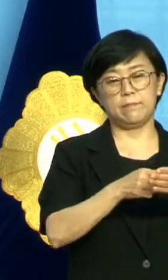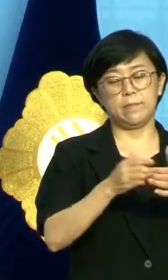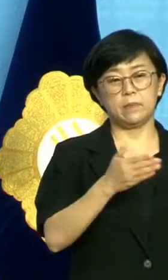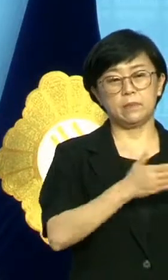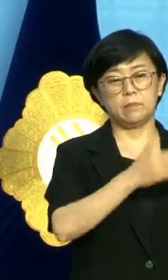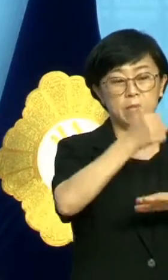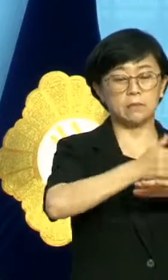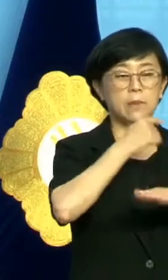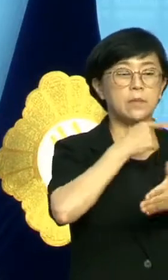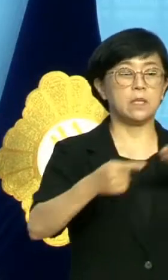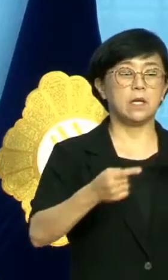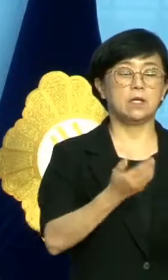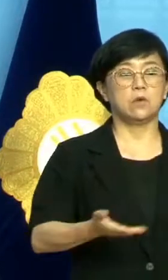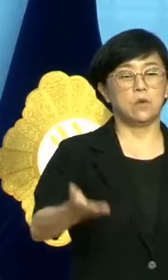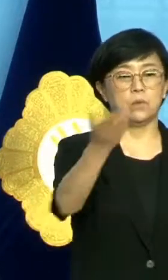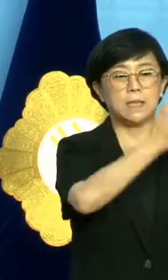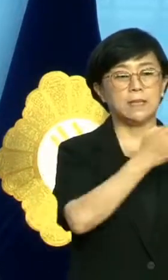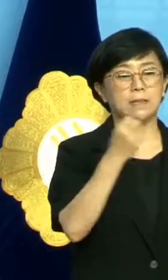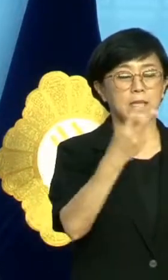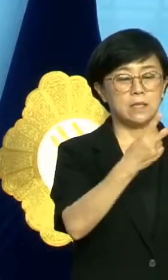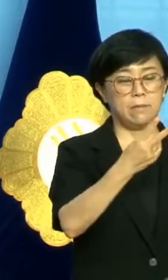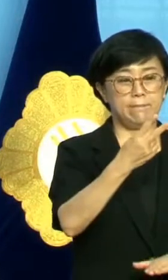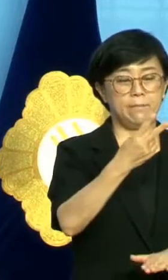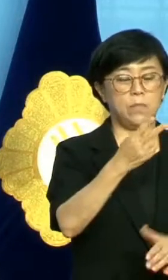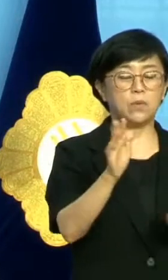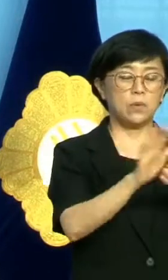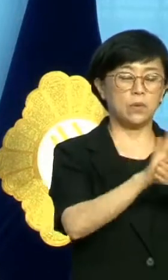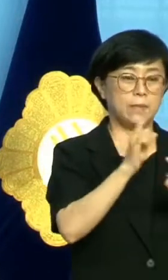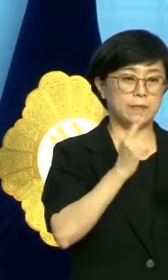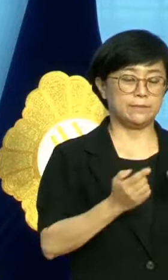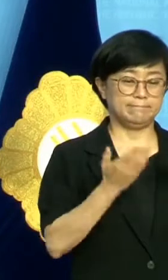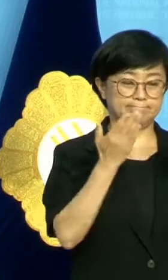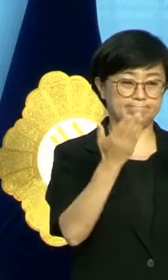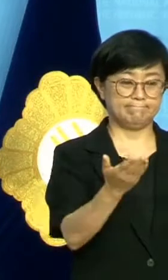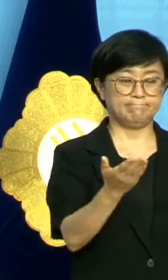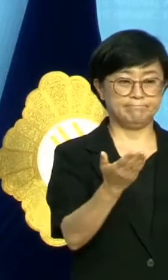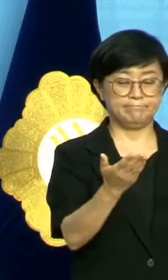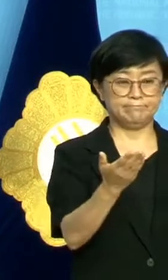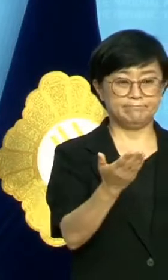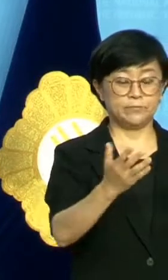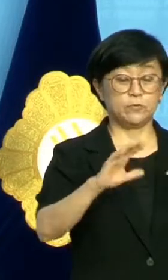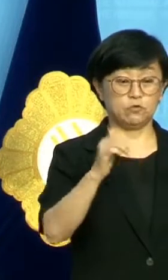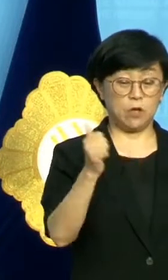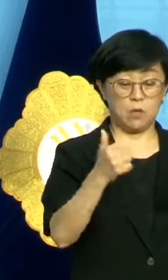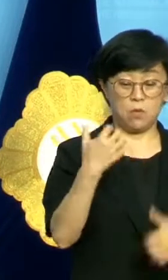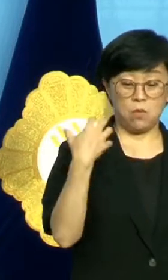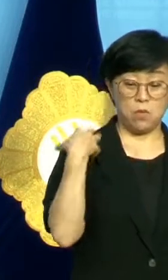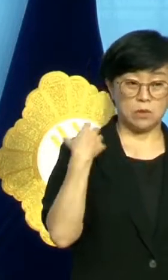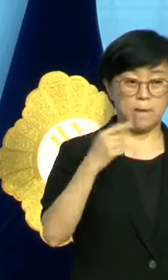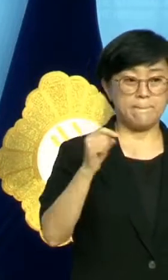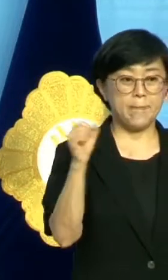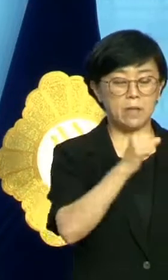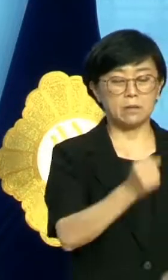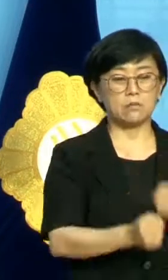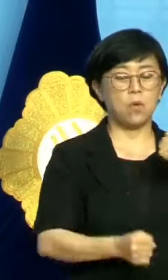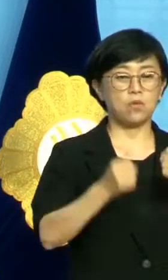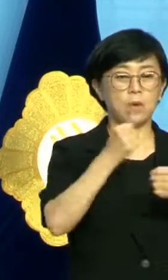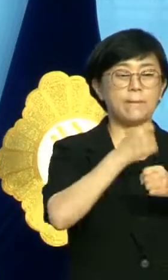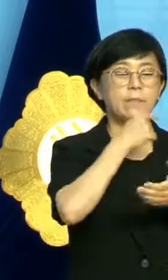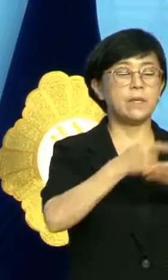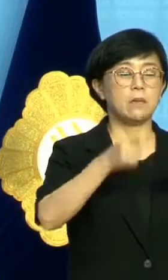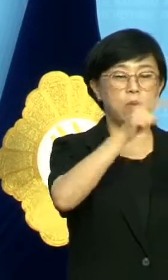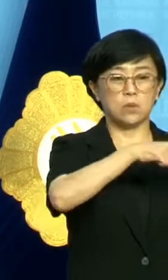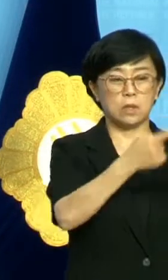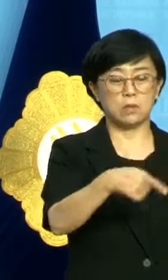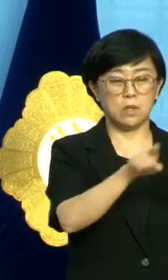마지막으로 피해 주민 여러분들께 다시 한번 깊은 위로의 말씀을 드립니다 국회의원으로서 조속한 북과 피해 보상을 위한